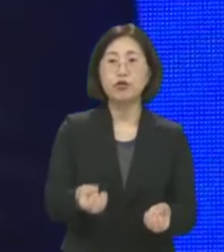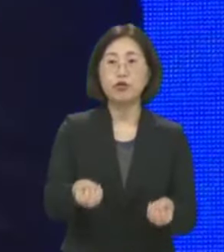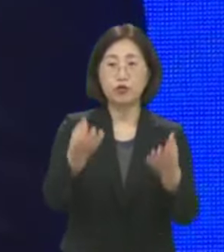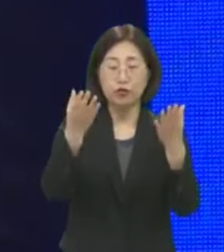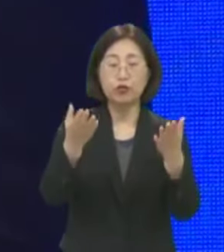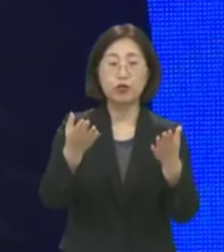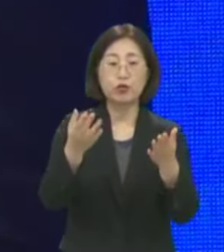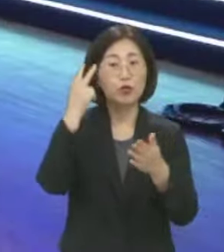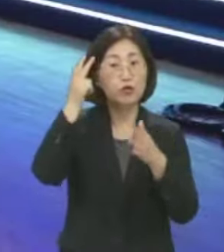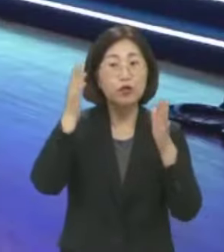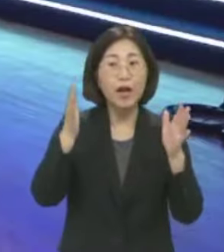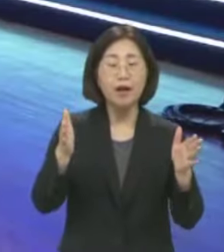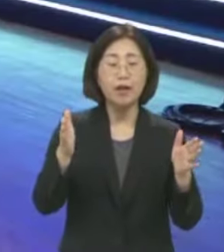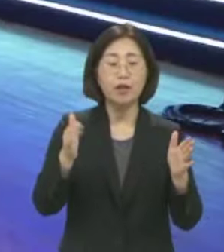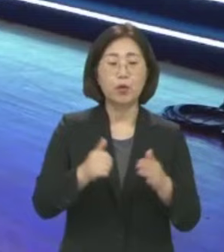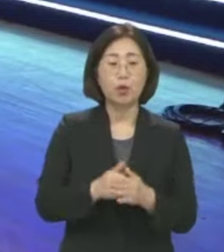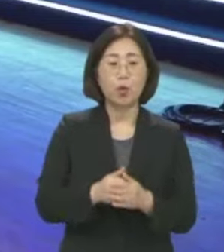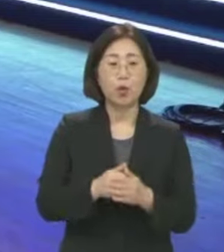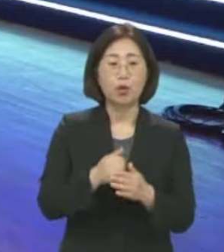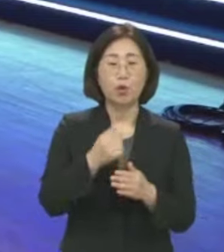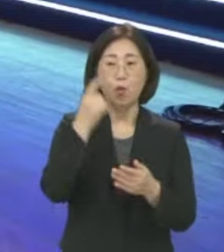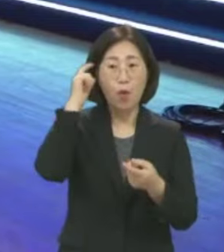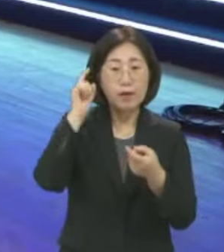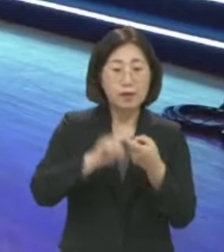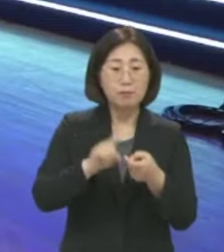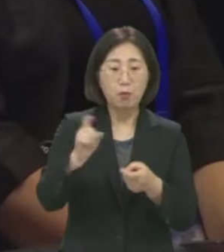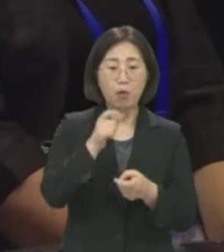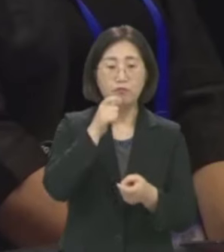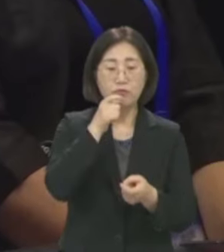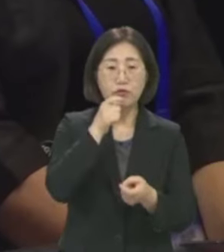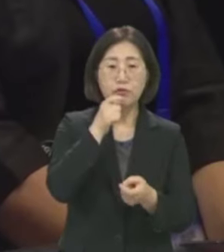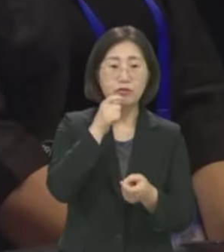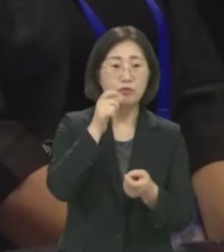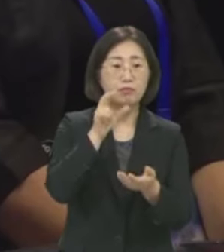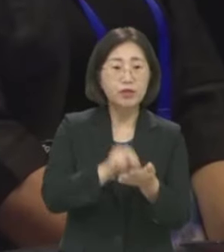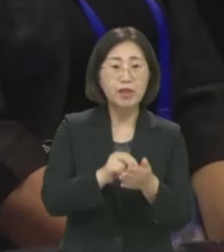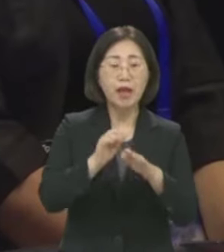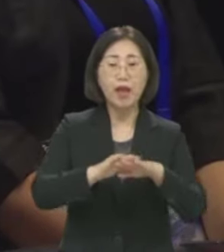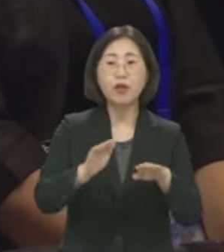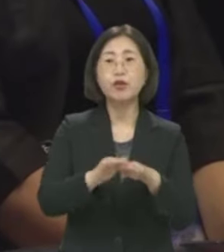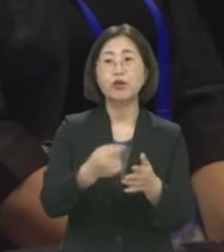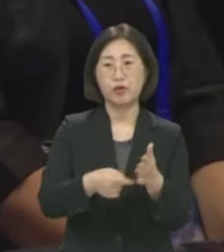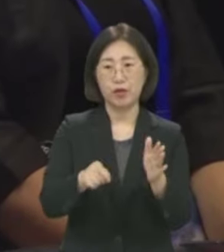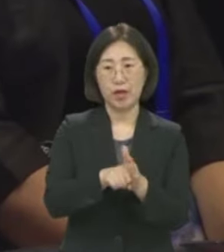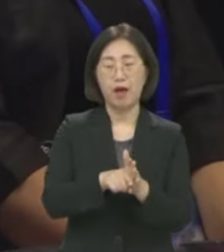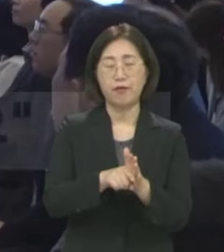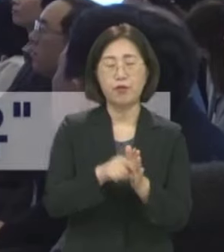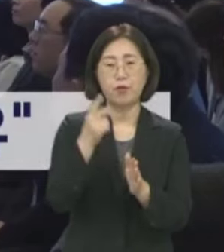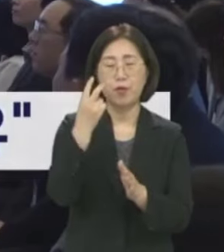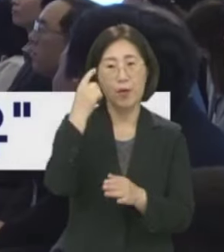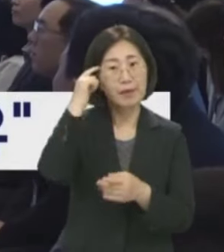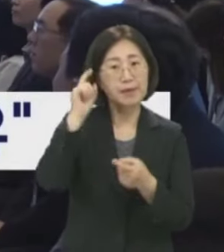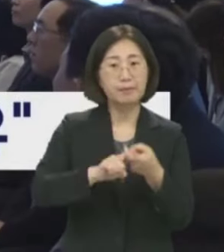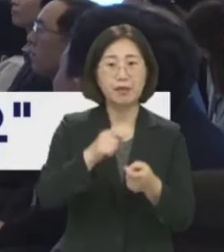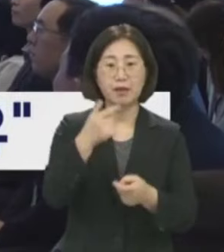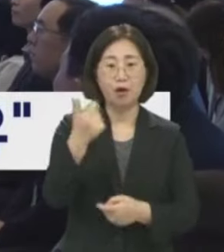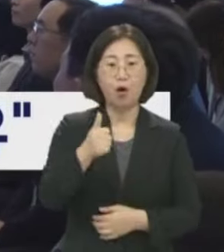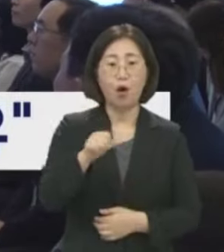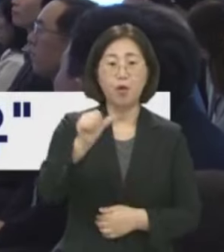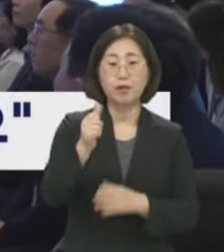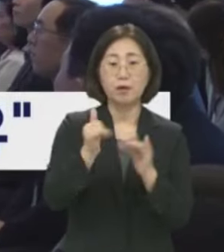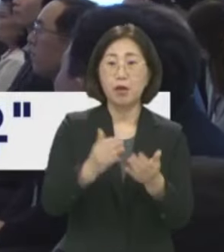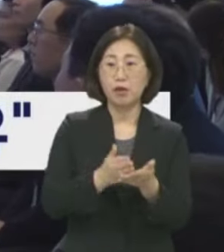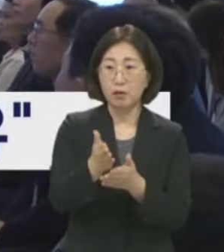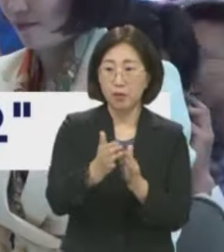국제 물주간에서도 화두는 물 문제 해결을 위한 기술이었습니다. 행사에 참여한 65개국 5천여 명의